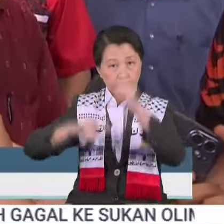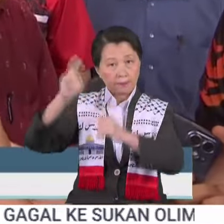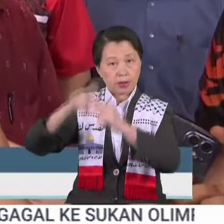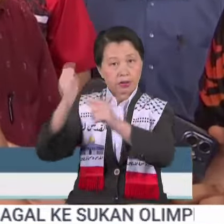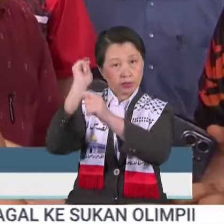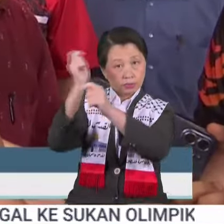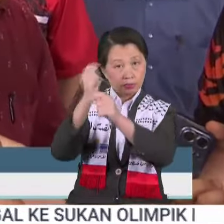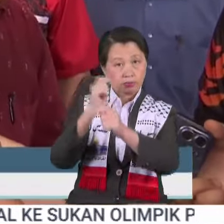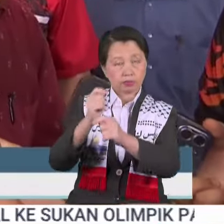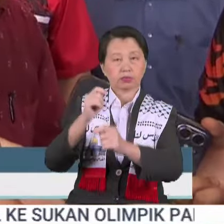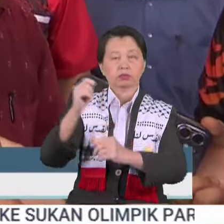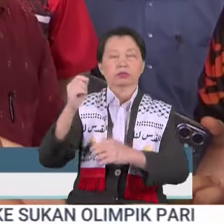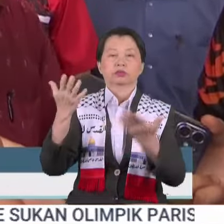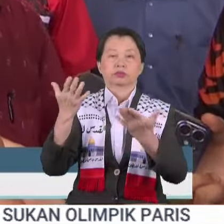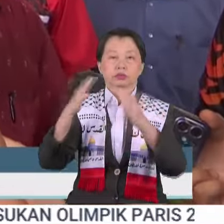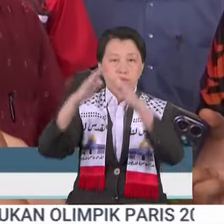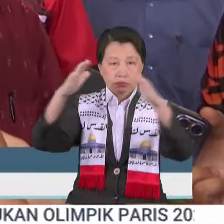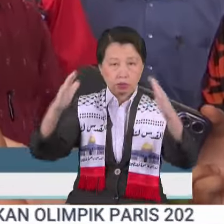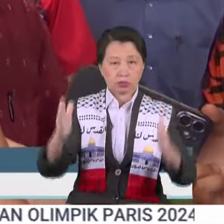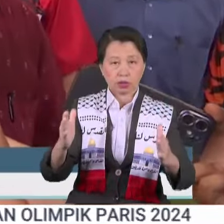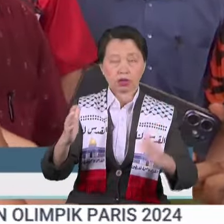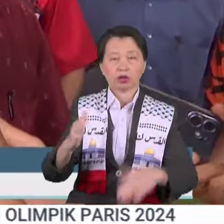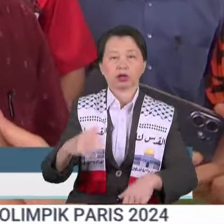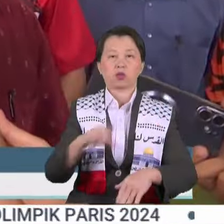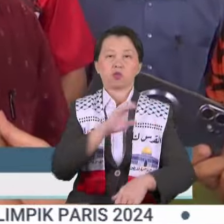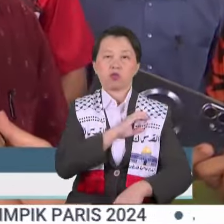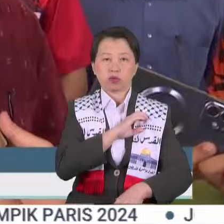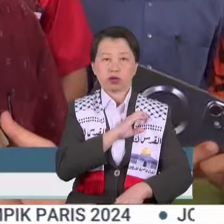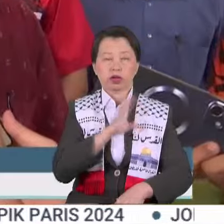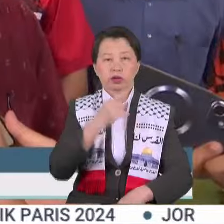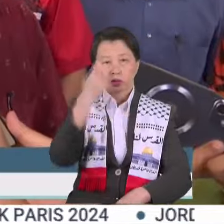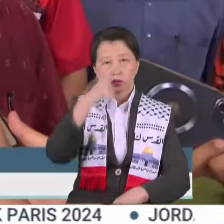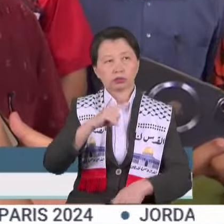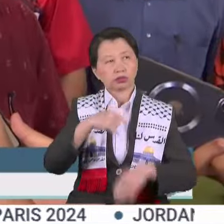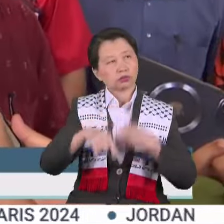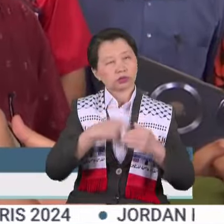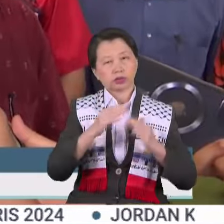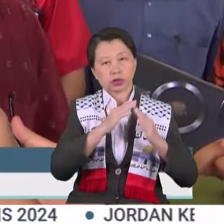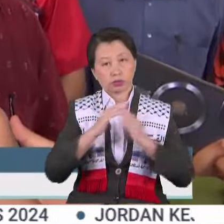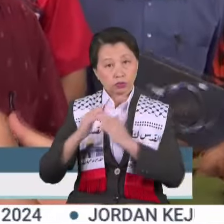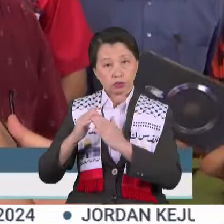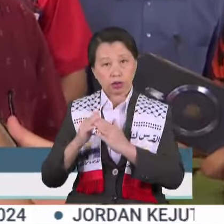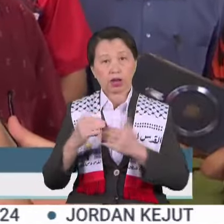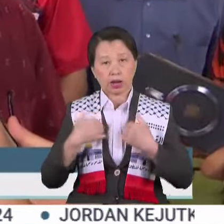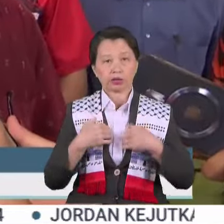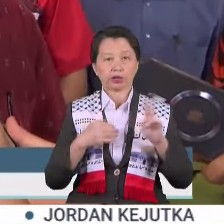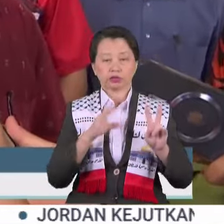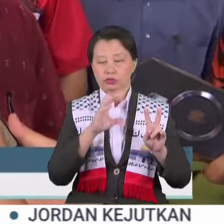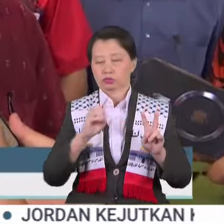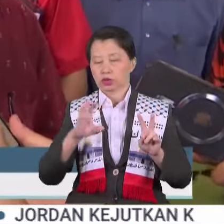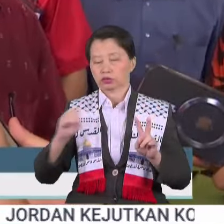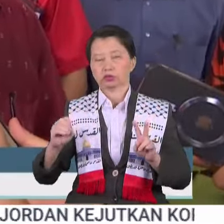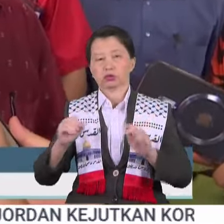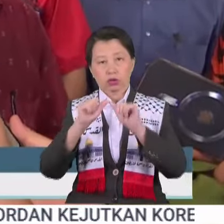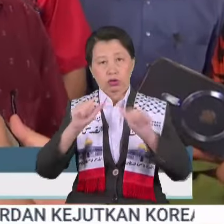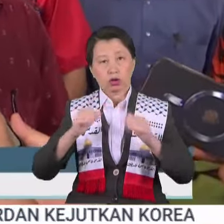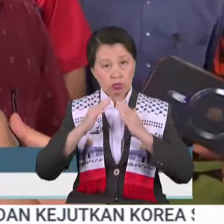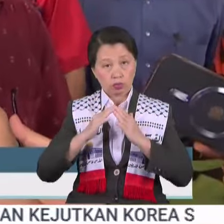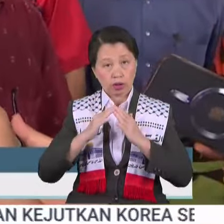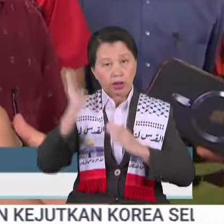di daerah Kuala Penuh. Dan juga perumahan, saya tidak silap, ada 200 unit perumahan, BBR akan